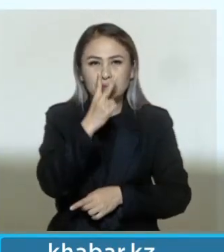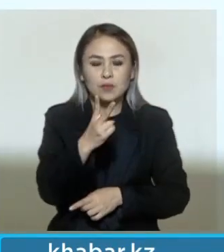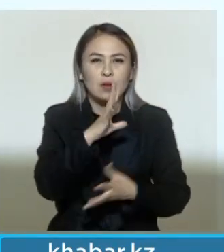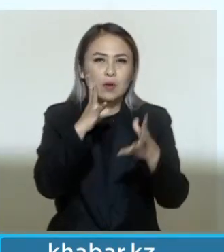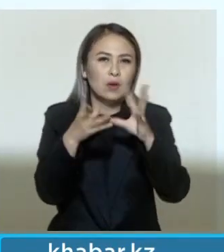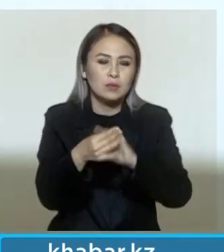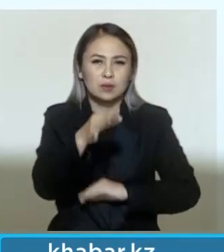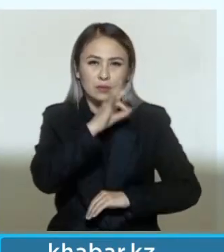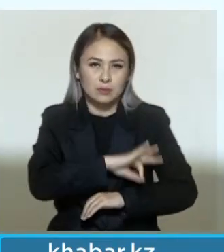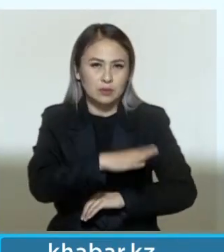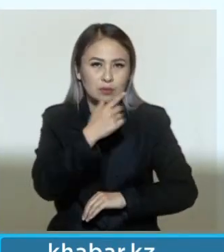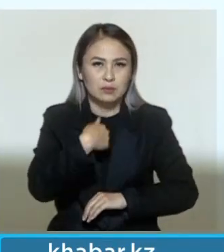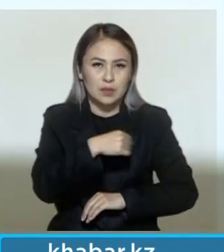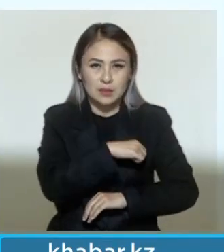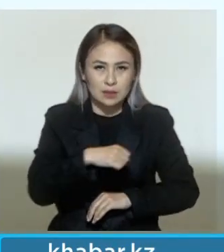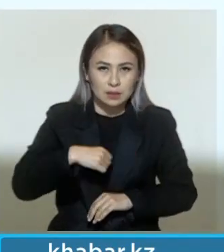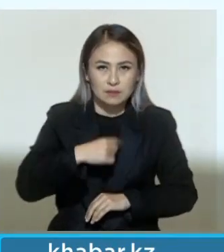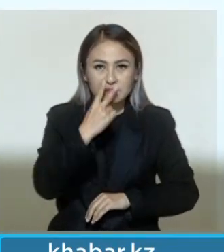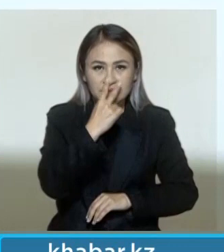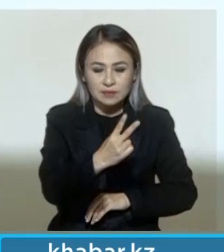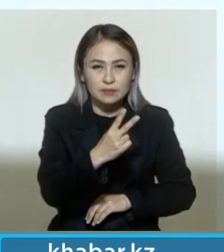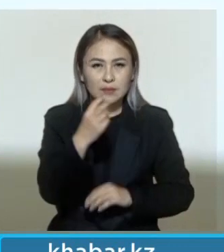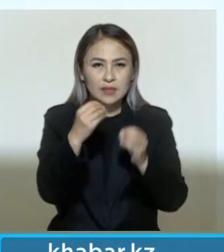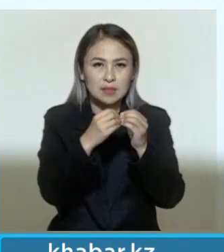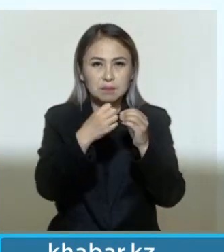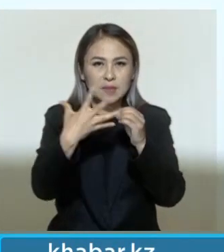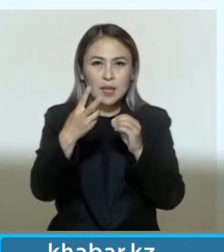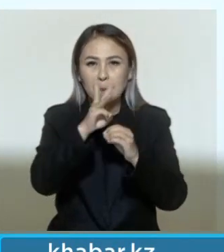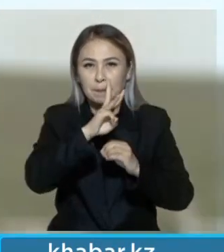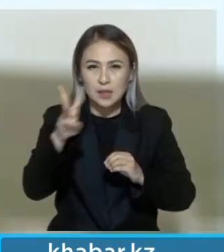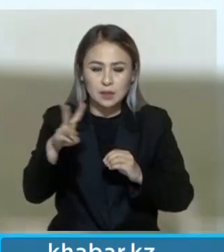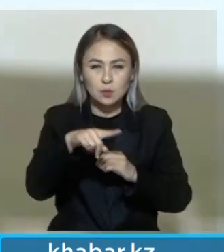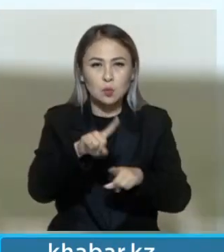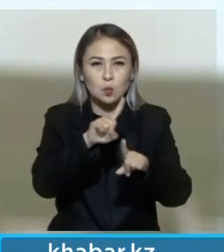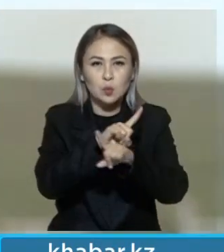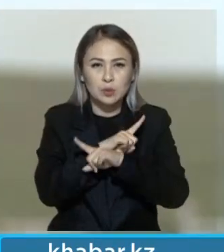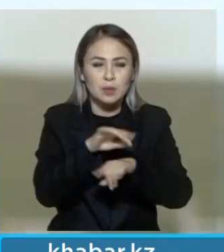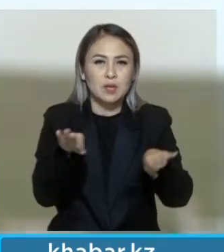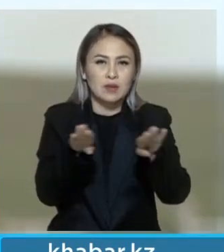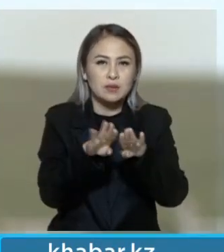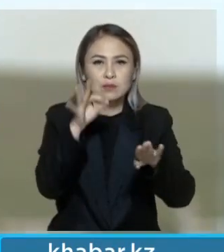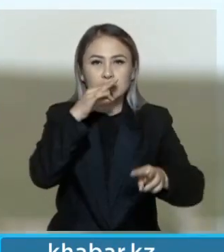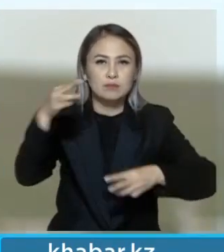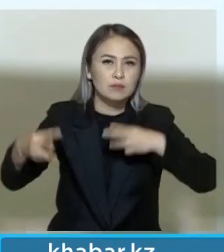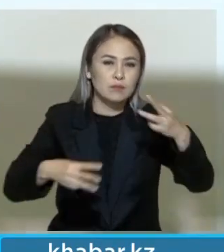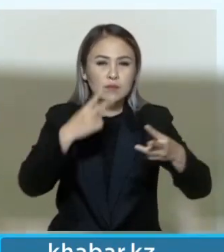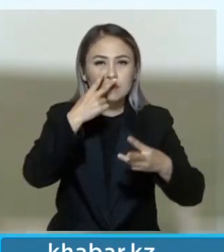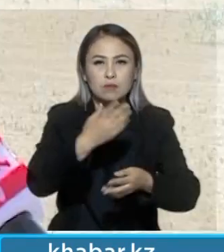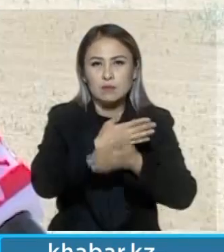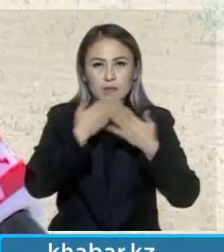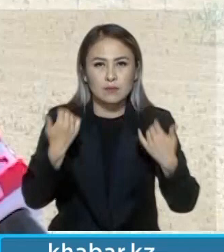жоқпын. Өзім дәрілеген жердің нәтижесін көрдім, 10-15 минутта өліп қалды дәрілеген жерімше. Бірақ жаңағыдай дәрілеген жердің нәтижесін көрген